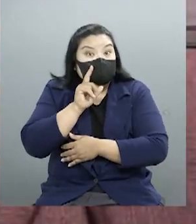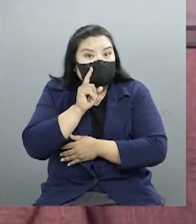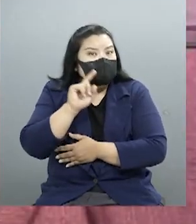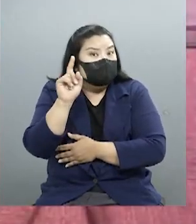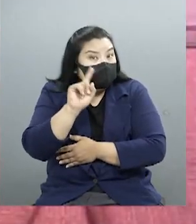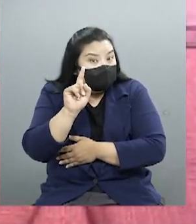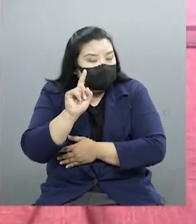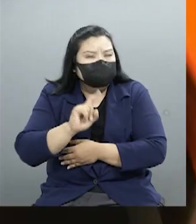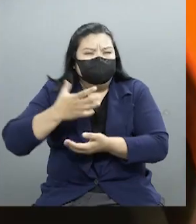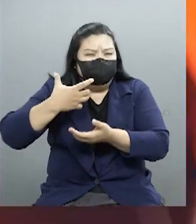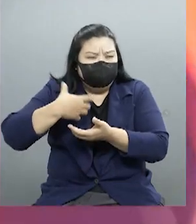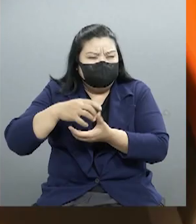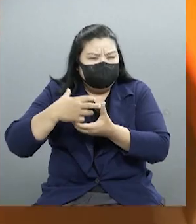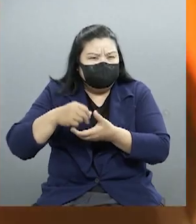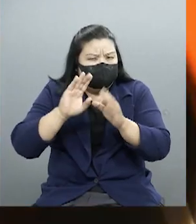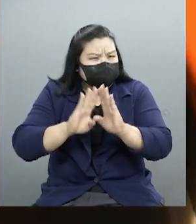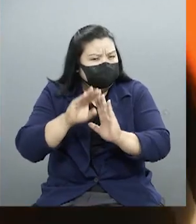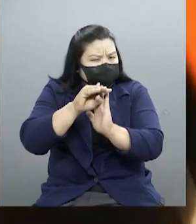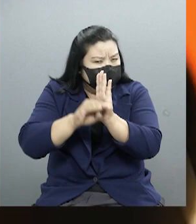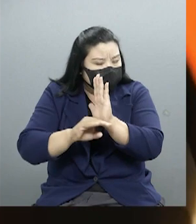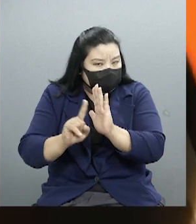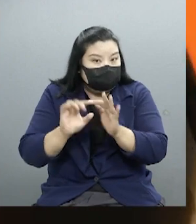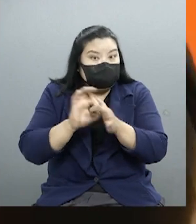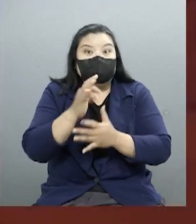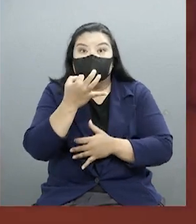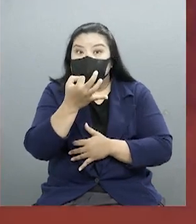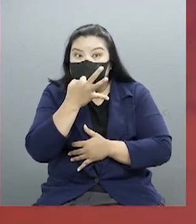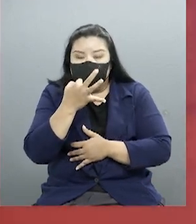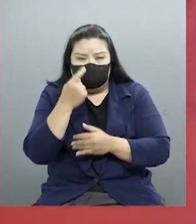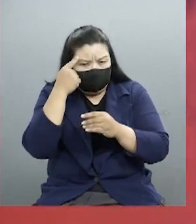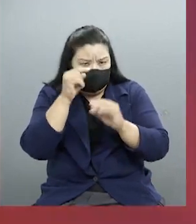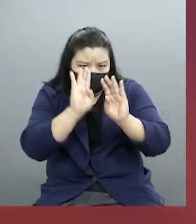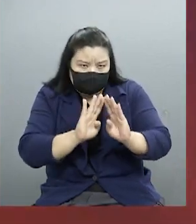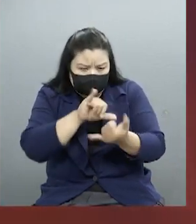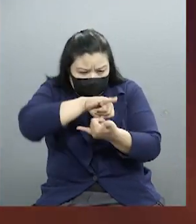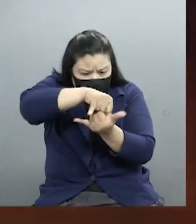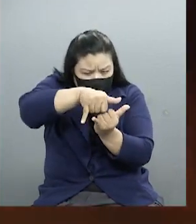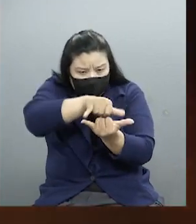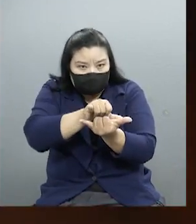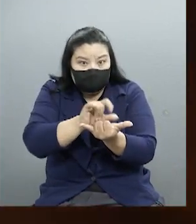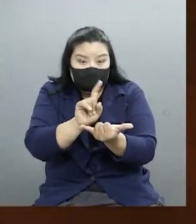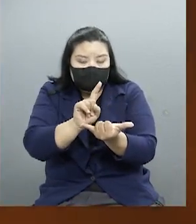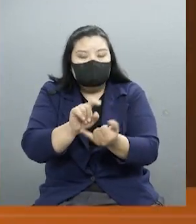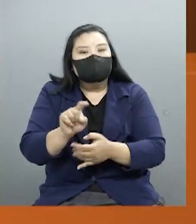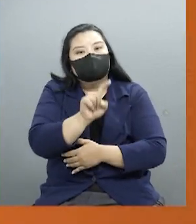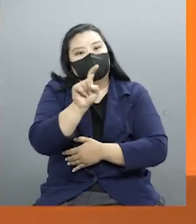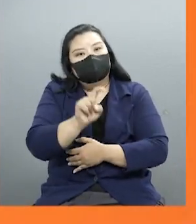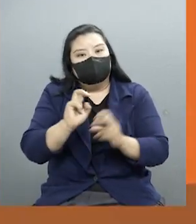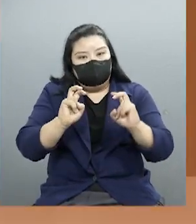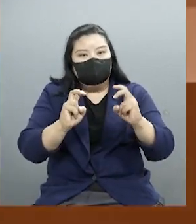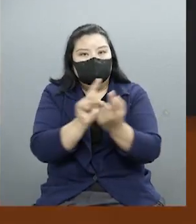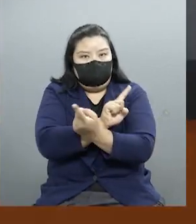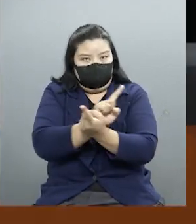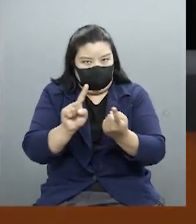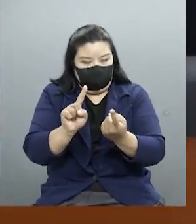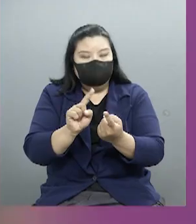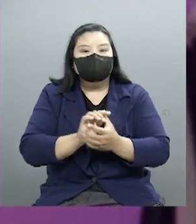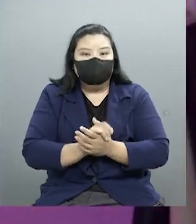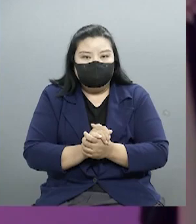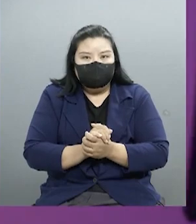ถึงเบื้องหลังการนำเสนอแง่มุมที่หลากหลายของอาชีพเซ็กส์ครีเอเตอร์ที่ยังเป็นประเด็นถกเถียงกันในสังคมไท